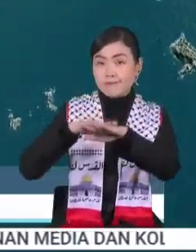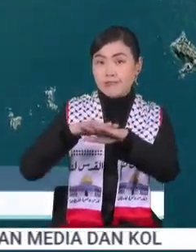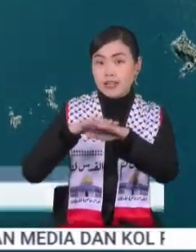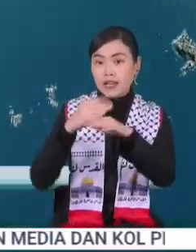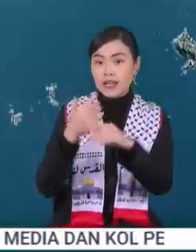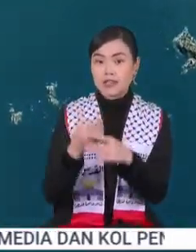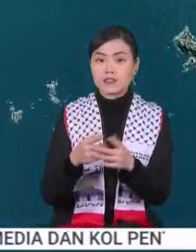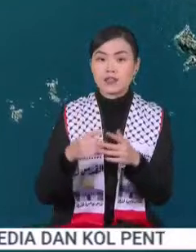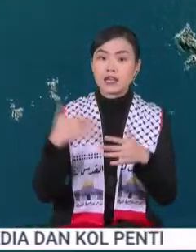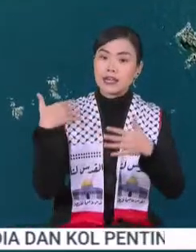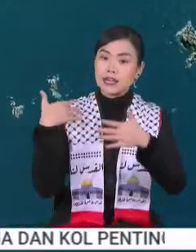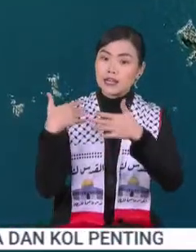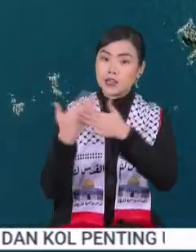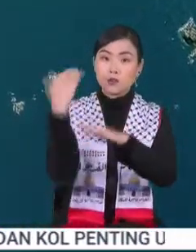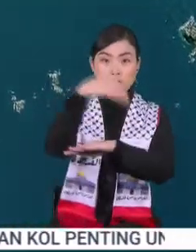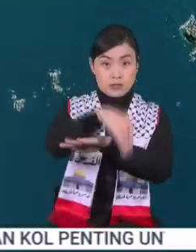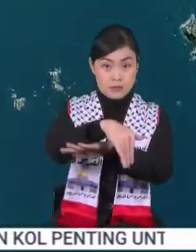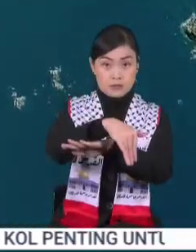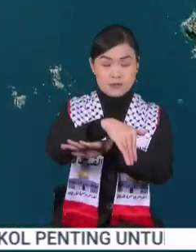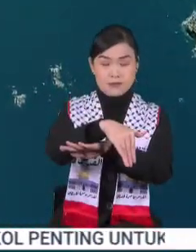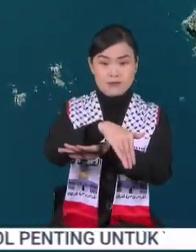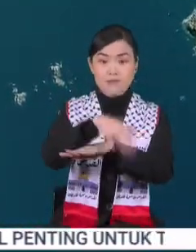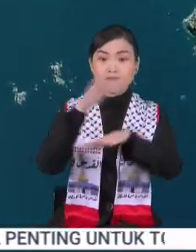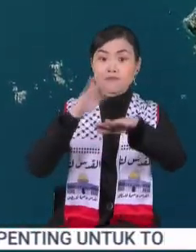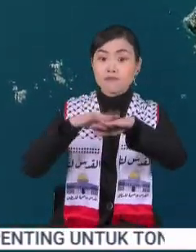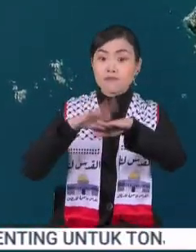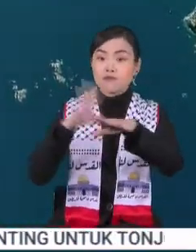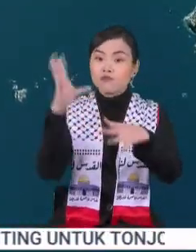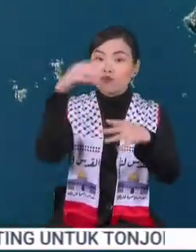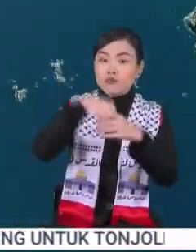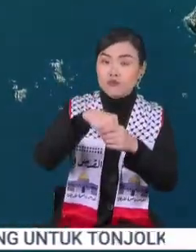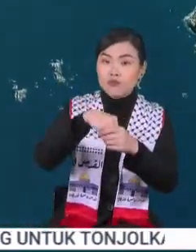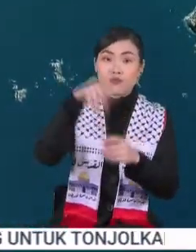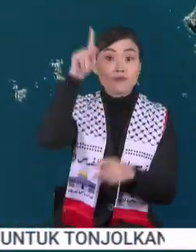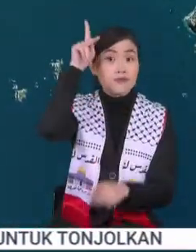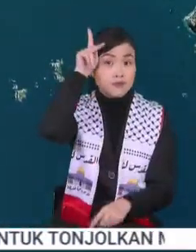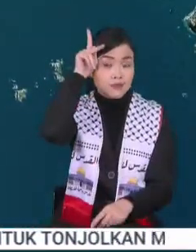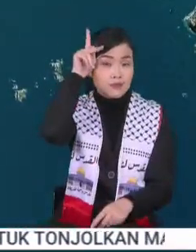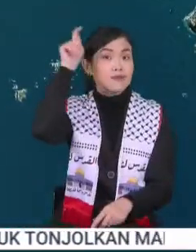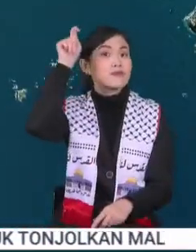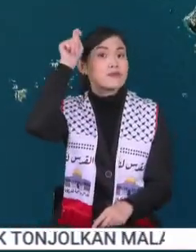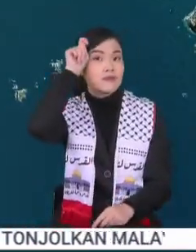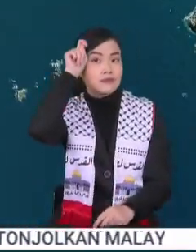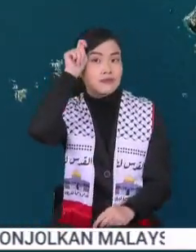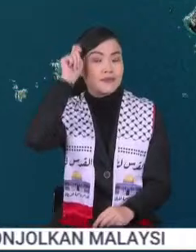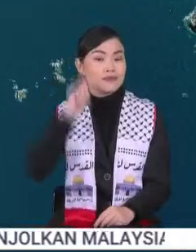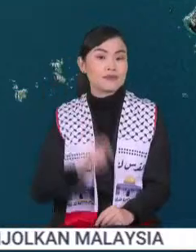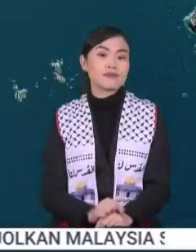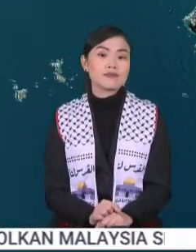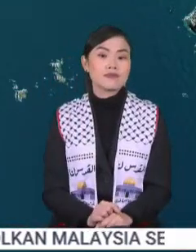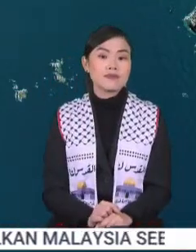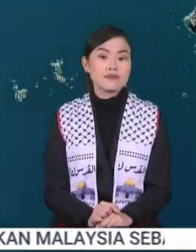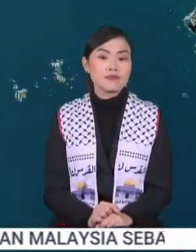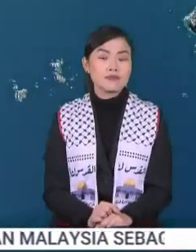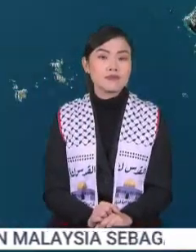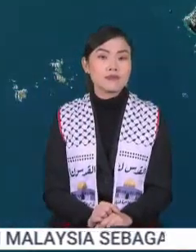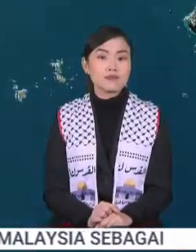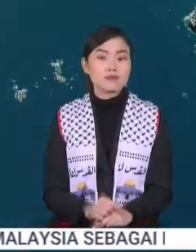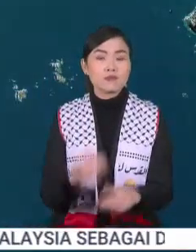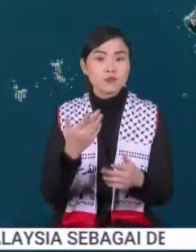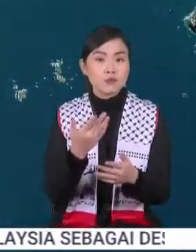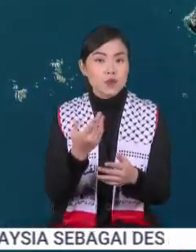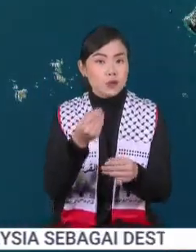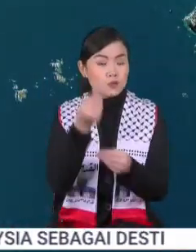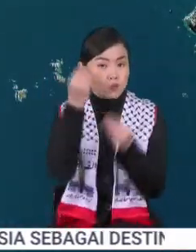sehingga ke tengah malam nanti amaran ini hanya melibatkan Negeri Kelantan dan Terengganu dan perlu diingatkan